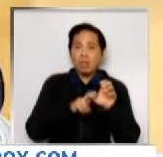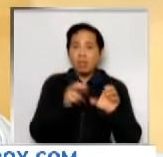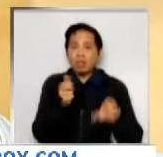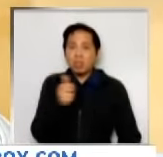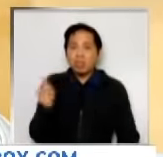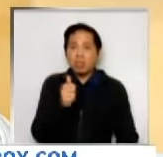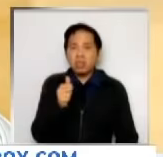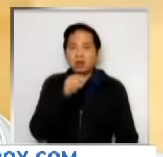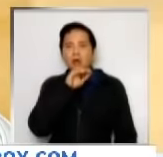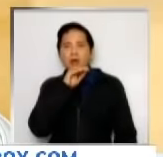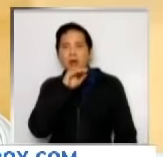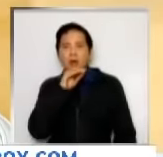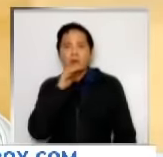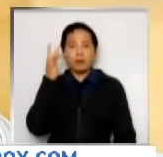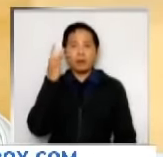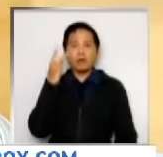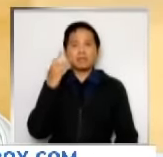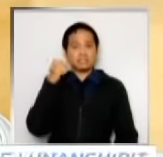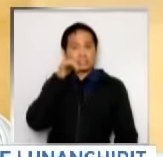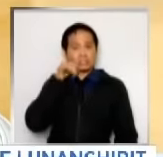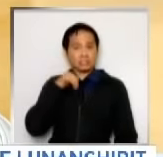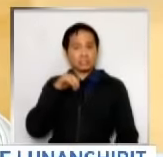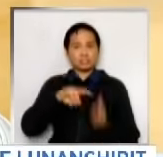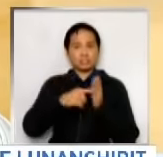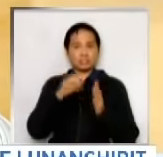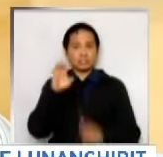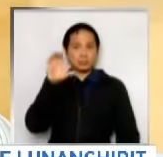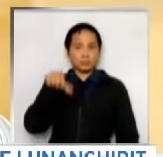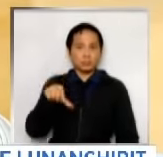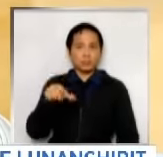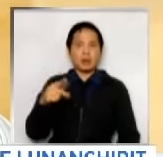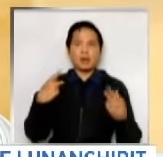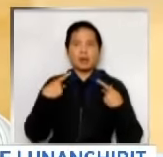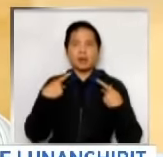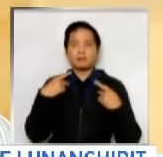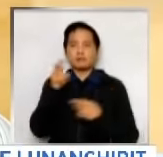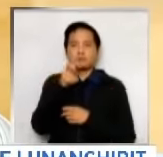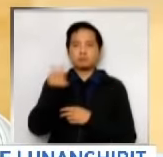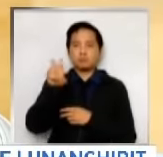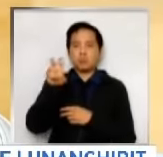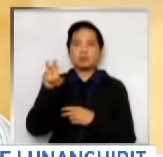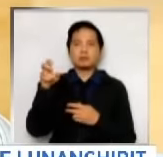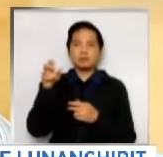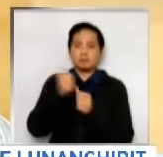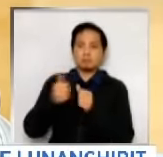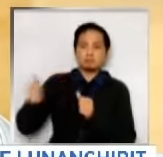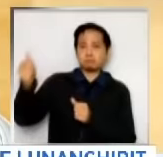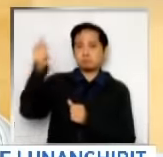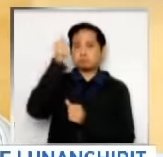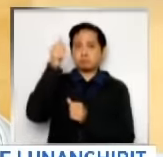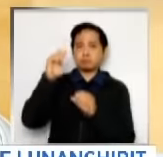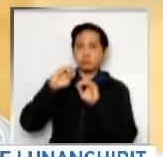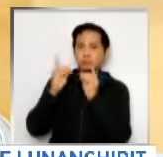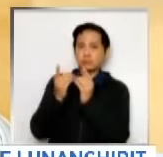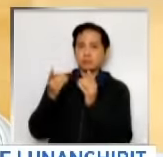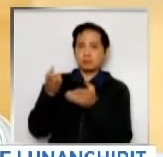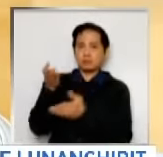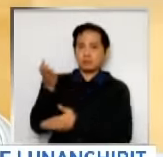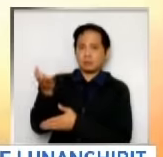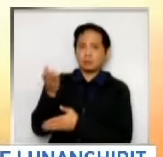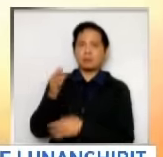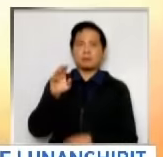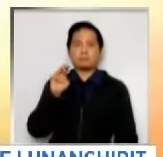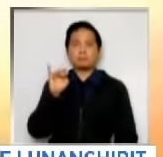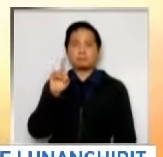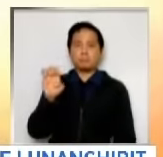kahapon. Pag-usapan po natin kasama si Transportation Assistant Secretary Attorney Mark Steven Pastor. Good morning po uli, Asik